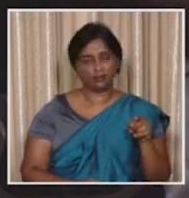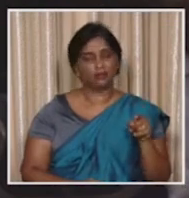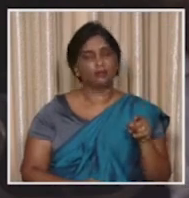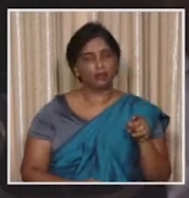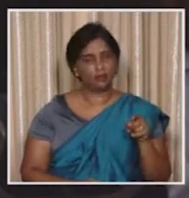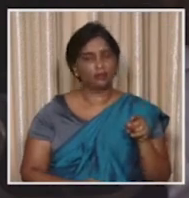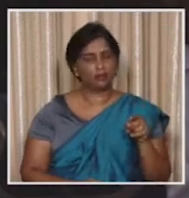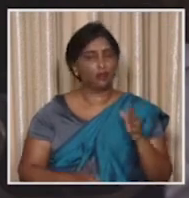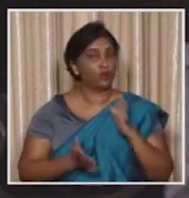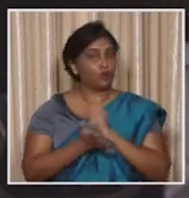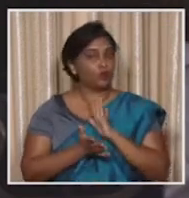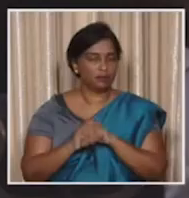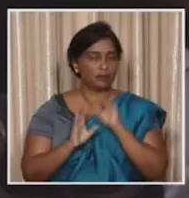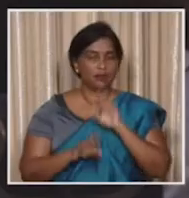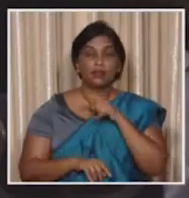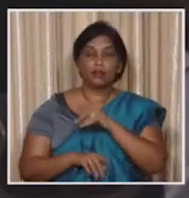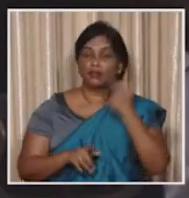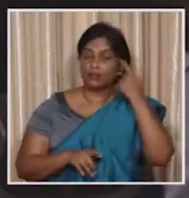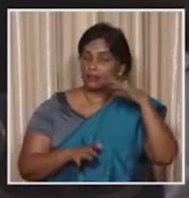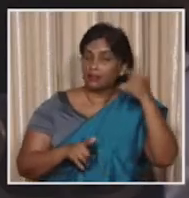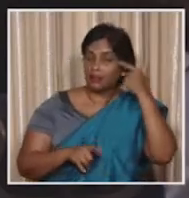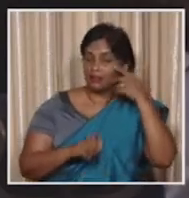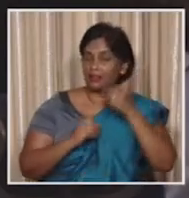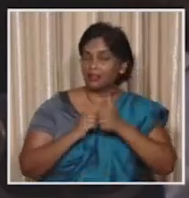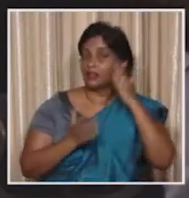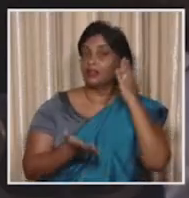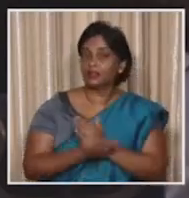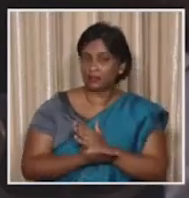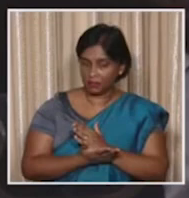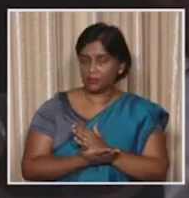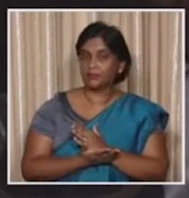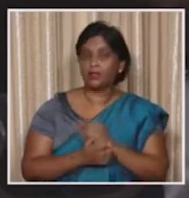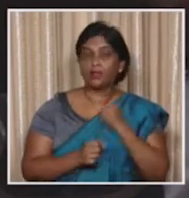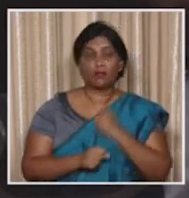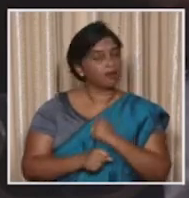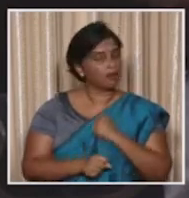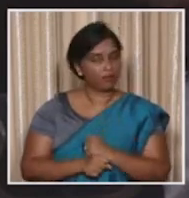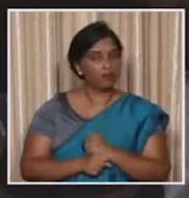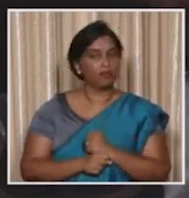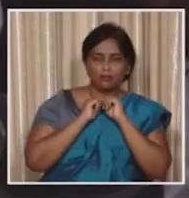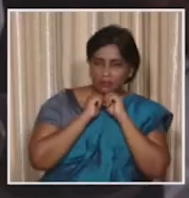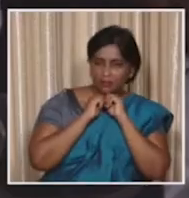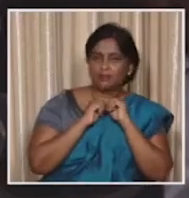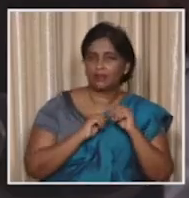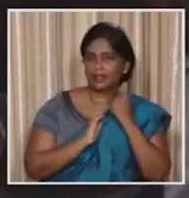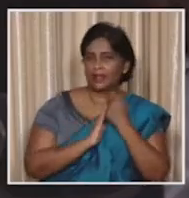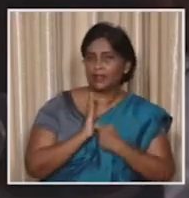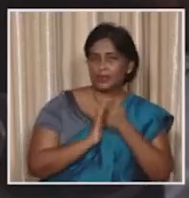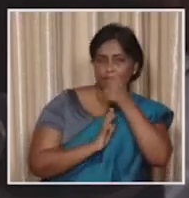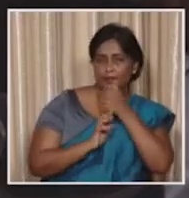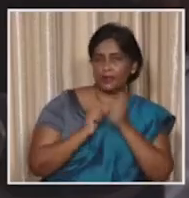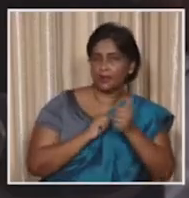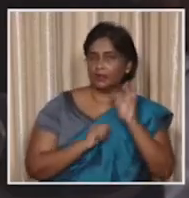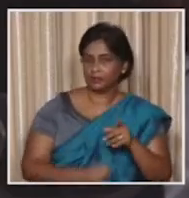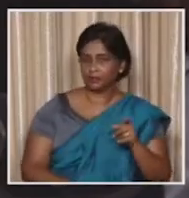அந்த நினைவேந்தலை நிறுத்துவதற்கு அரசு திரைமறைவிலே நடவடிக்கை எடுத்துக் கொண்டிருந்தது. சர்வதேச மட்டத்திலே ஜனாதிபதி ரணில்